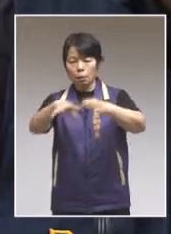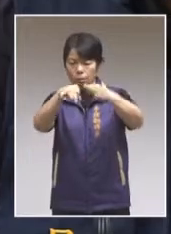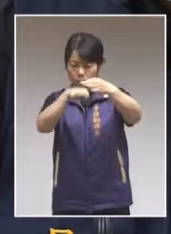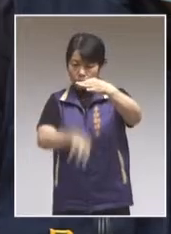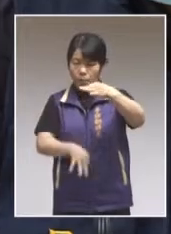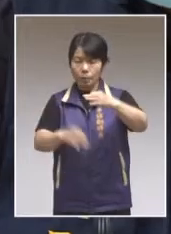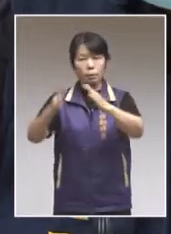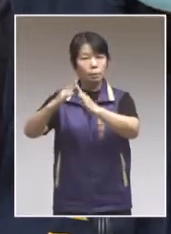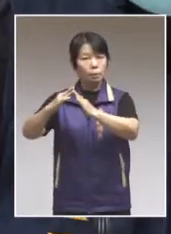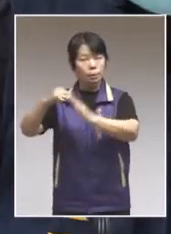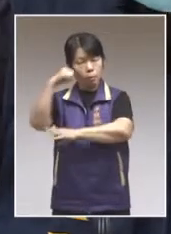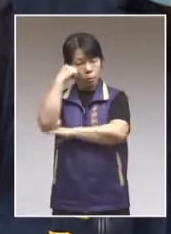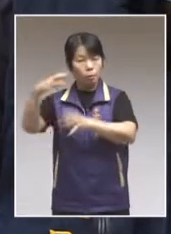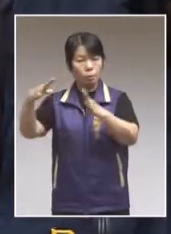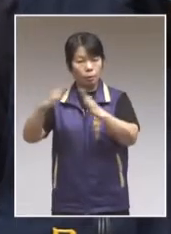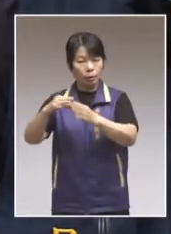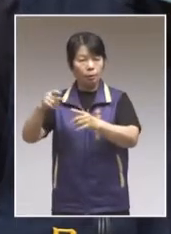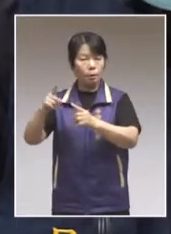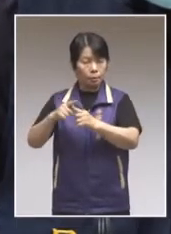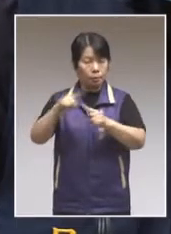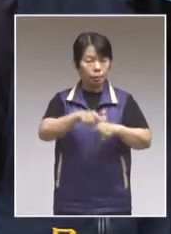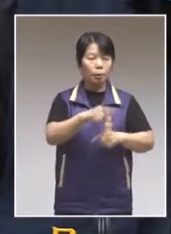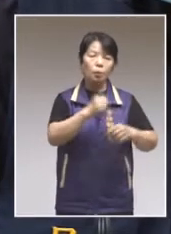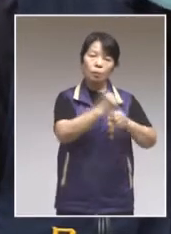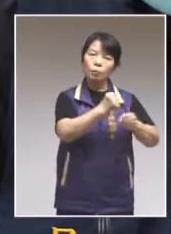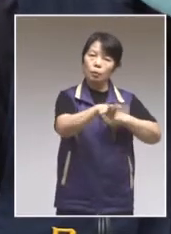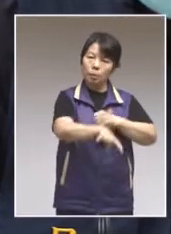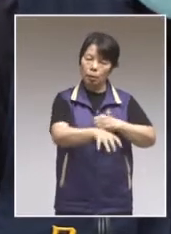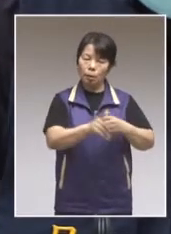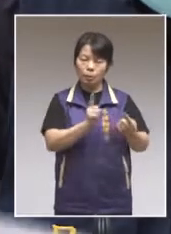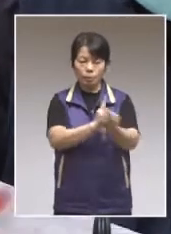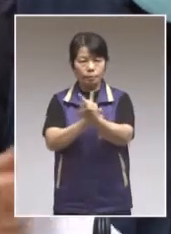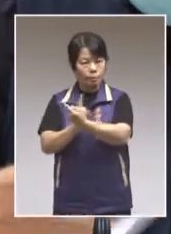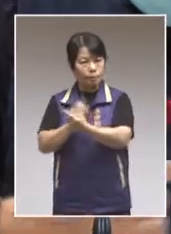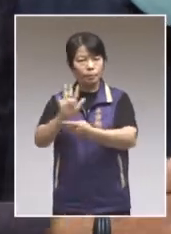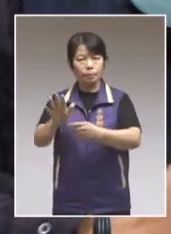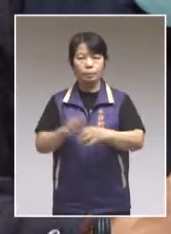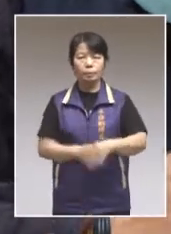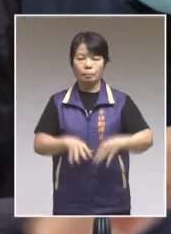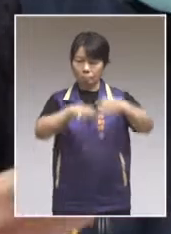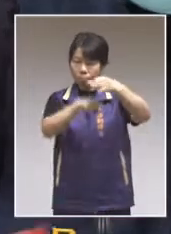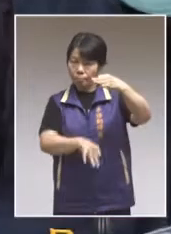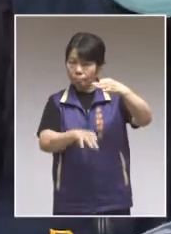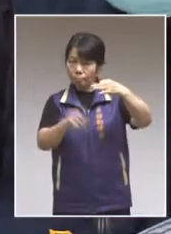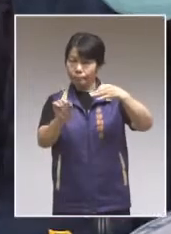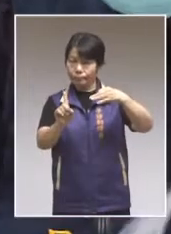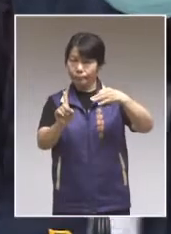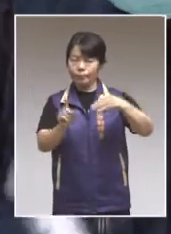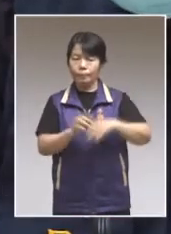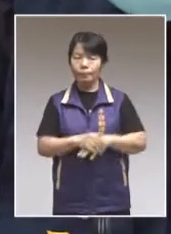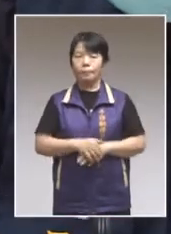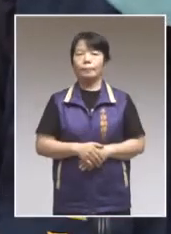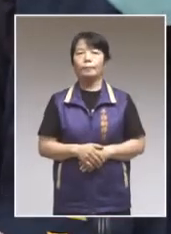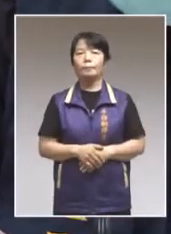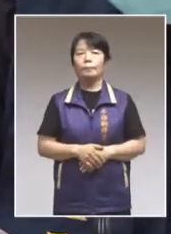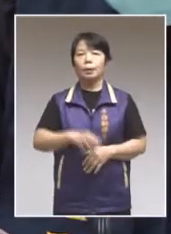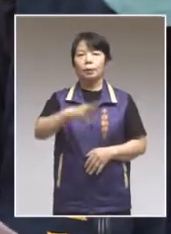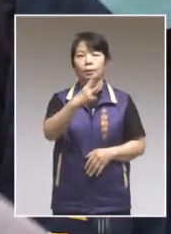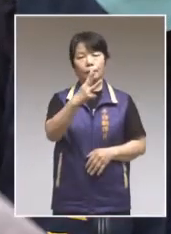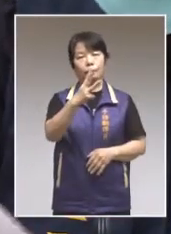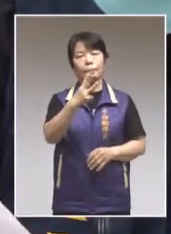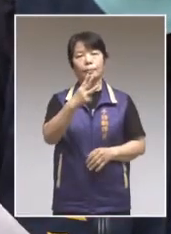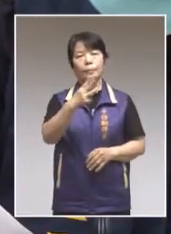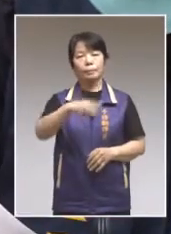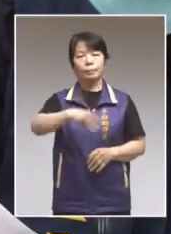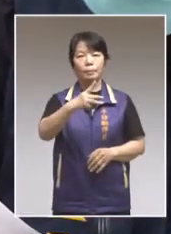住家人或是职场接触者等等的这些对象，总共我们有这个